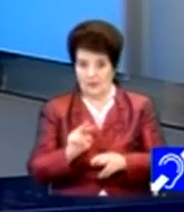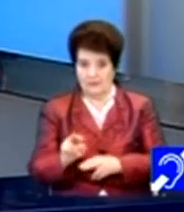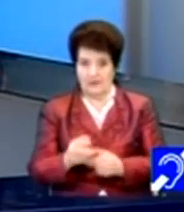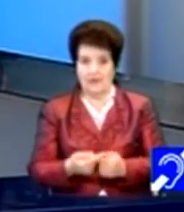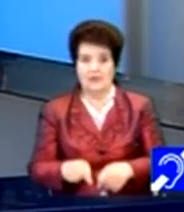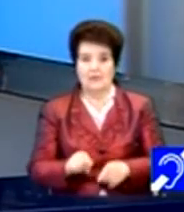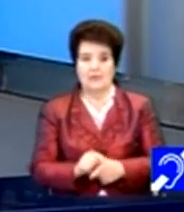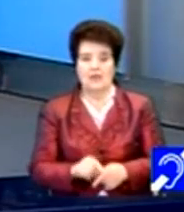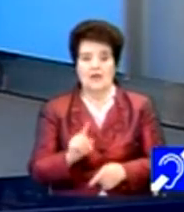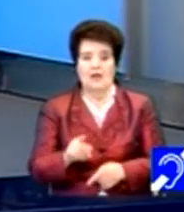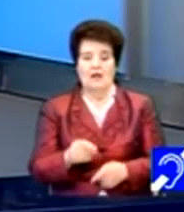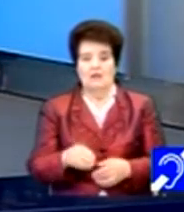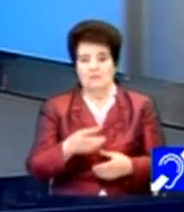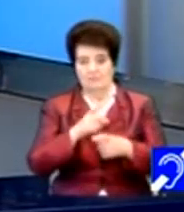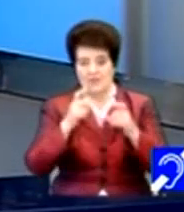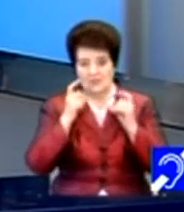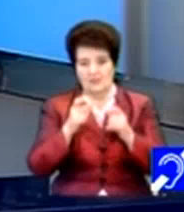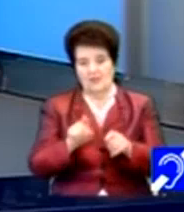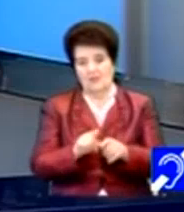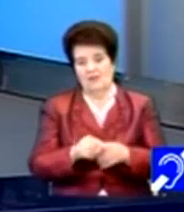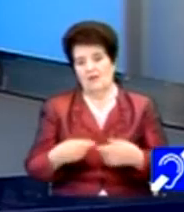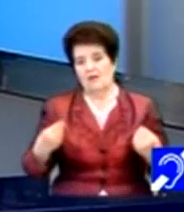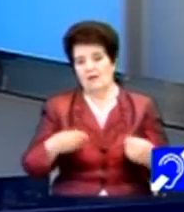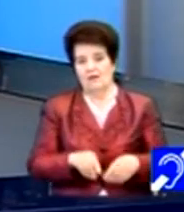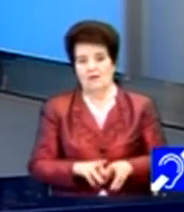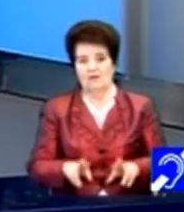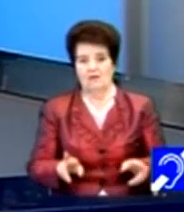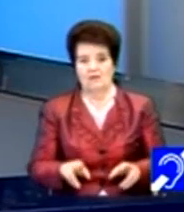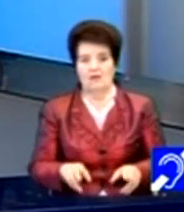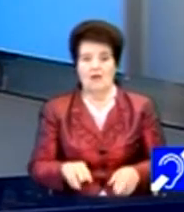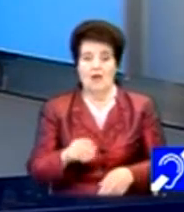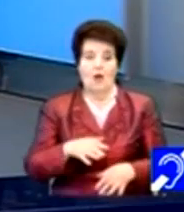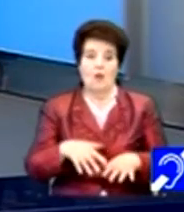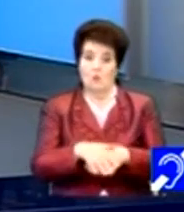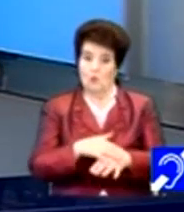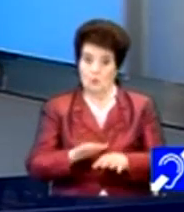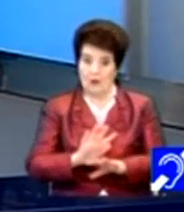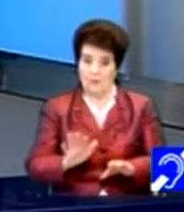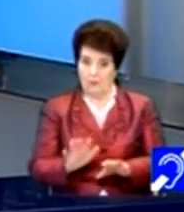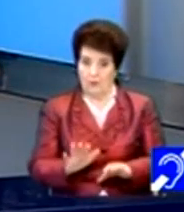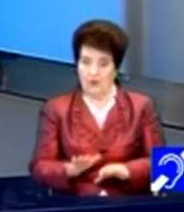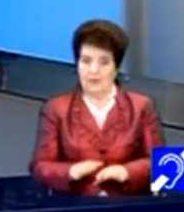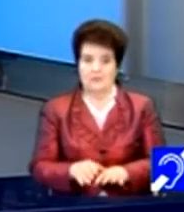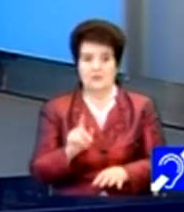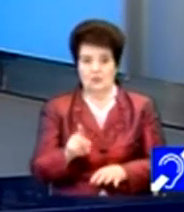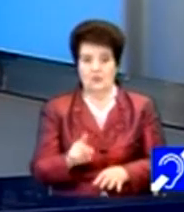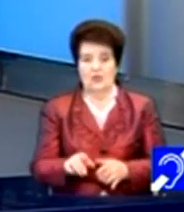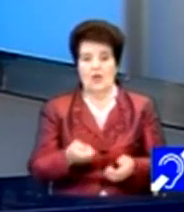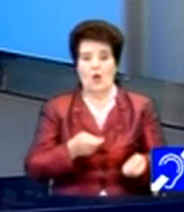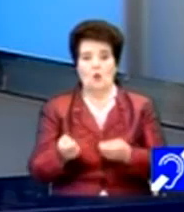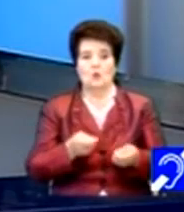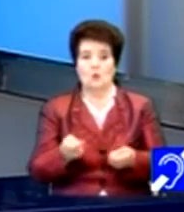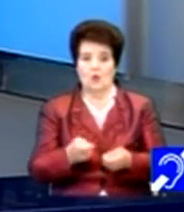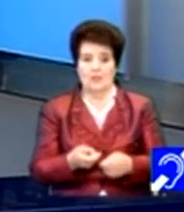un accesoriu vestimentar, pentru că cei mai mulți nu le poartă. Nu doar populația mimează lupta cu epidemia, ci și